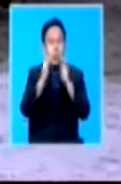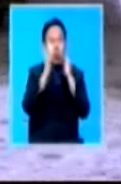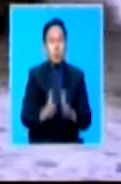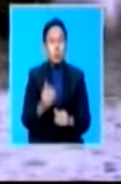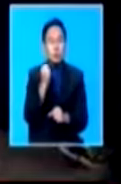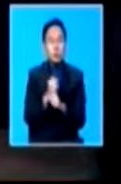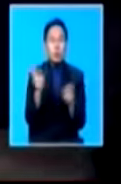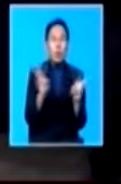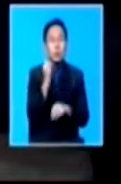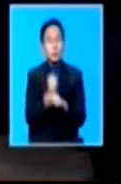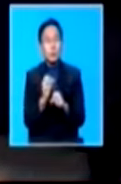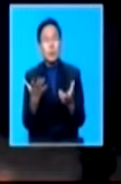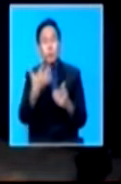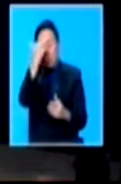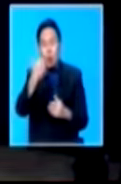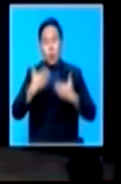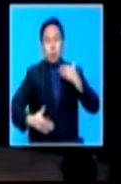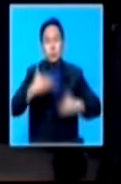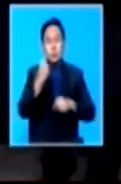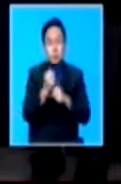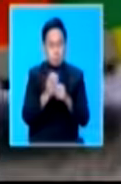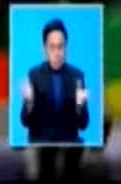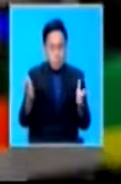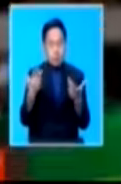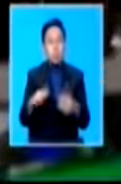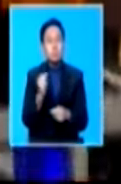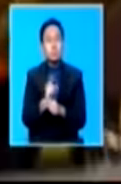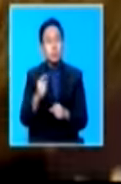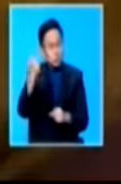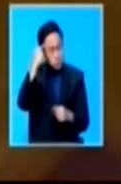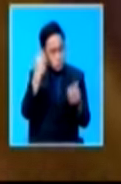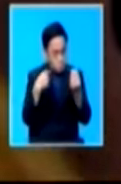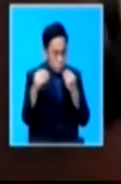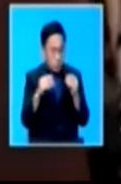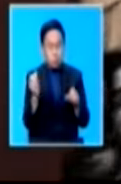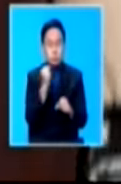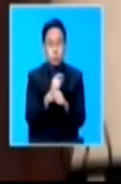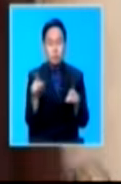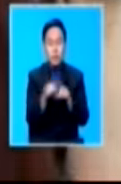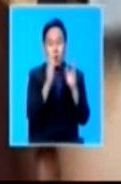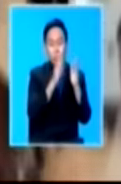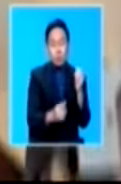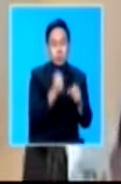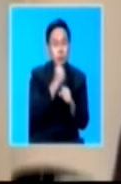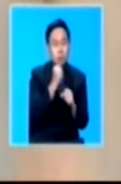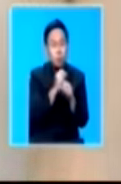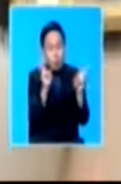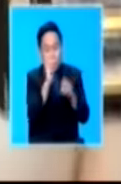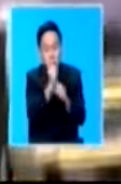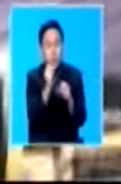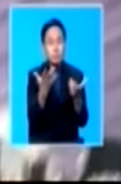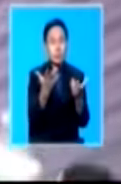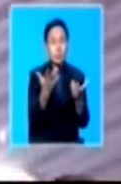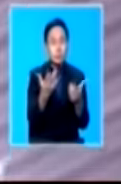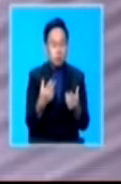มีงานทำมากขึ้นมันเราคงต้องมีทั้งสองอย่างนะครับเพราะเรายังคงต้องดูแลคนที่มีรายได้น้อยนะแล้วก็คนเรา